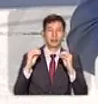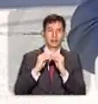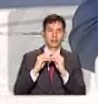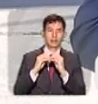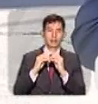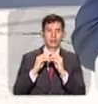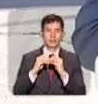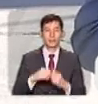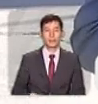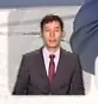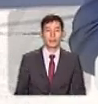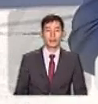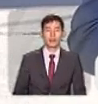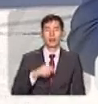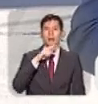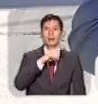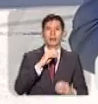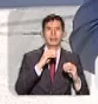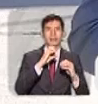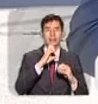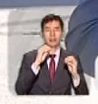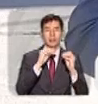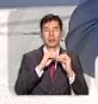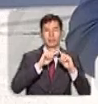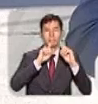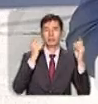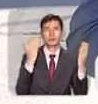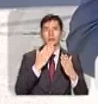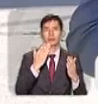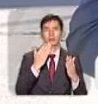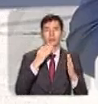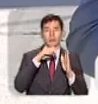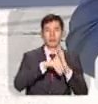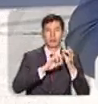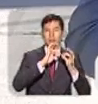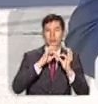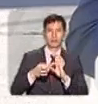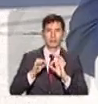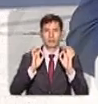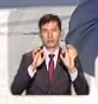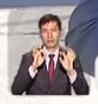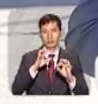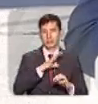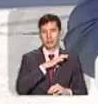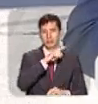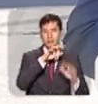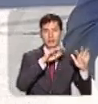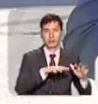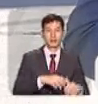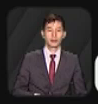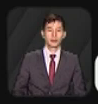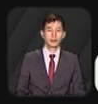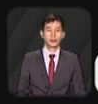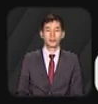Galaxy S10. В чем преимущество уникальных устройств? Детально рассказывали топ-менеджеры